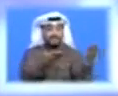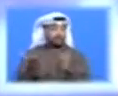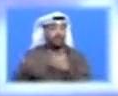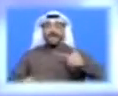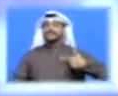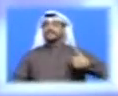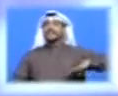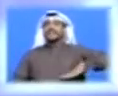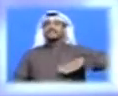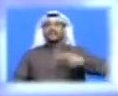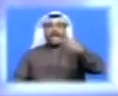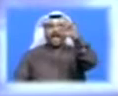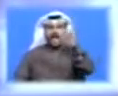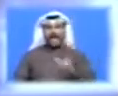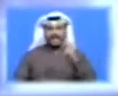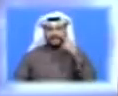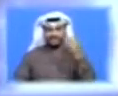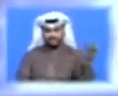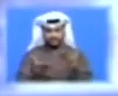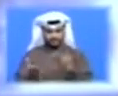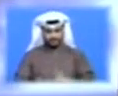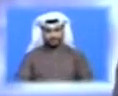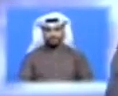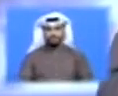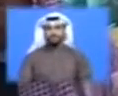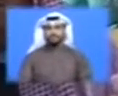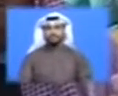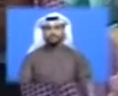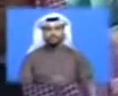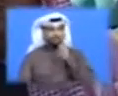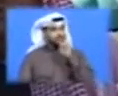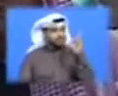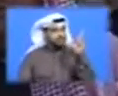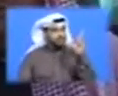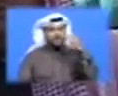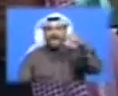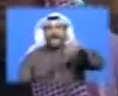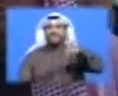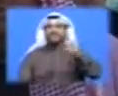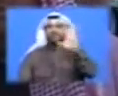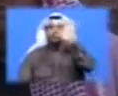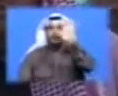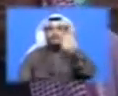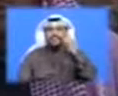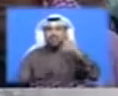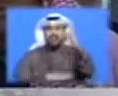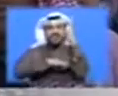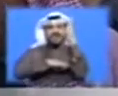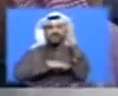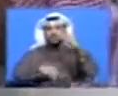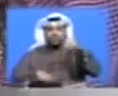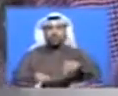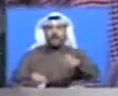أعضاء بعثات السلك الدبلوماسية في البلاد. هي مسؤوليتنا كحكومة أن